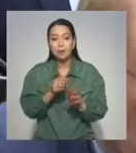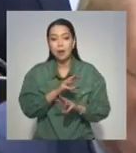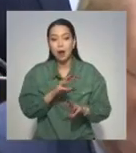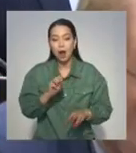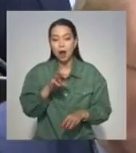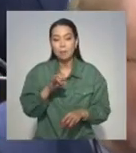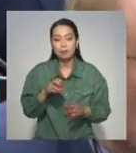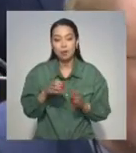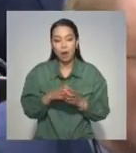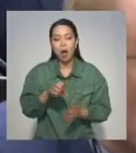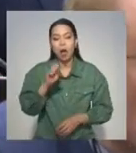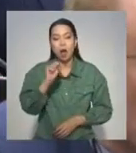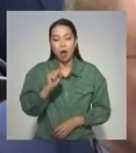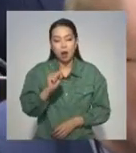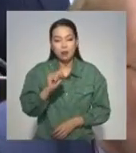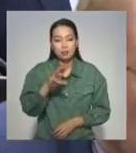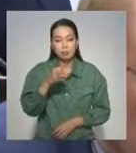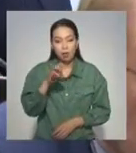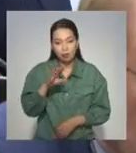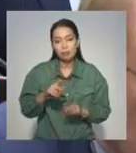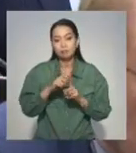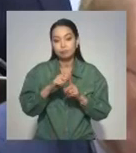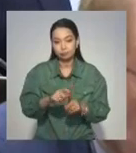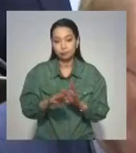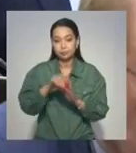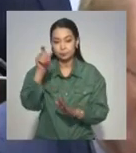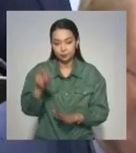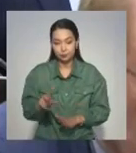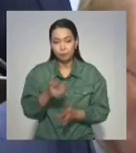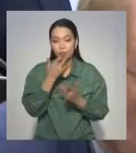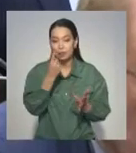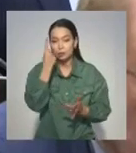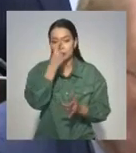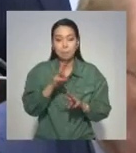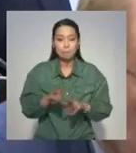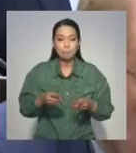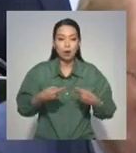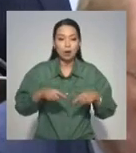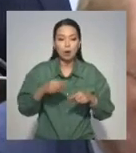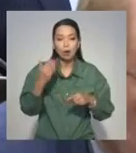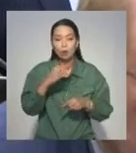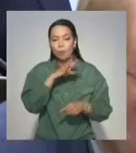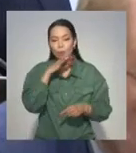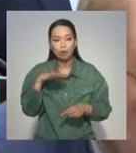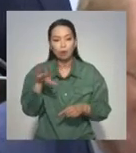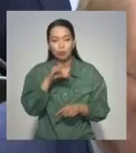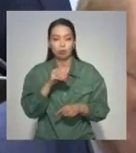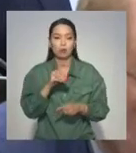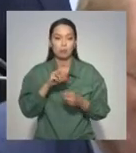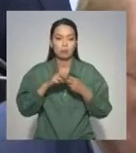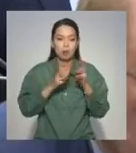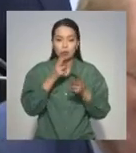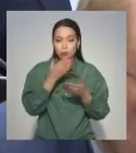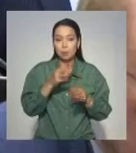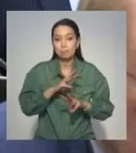фракциясы Алихан Асханұлы Смаиловтың кандидатурасын ұсынып отыр. Соңғы бір жылда үкіметке қоғам тарапынан айтылған сын аз болған жоқ. Бірақ